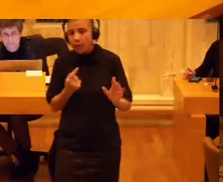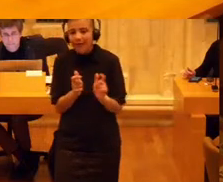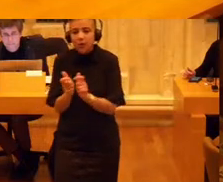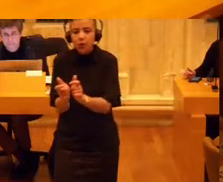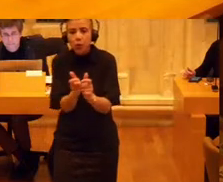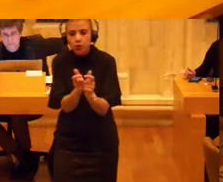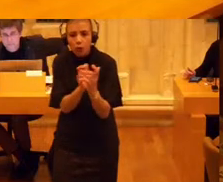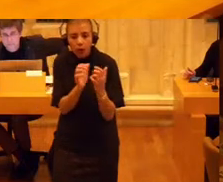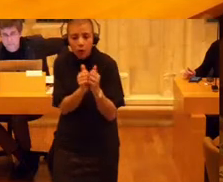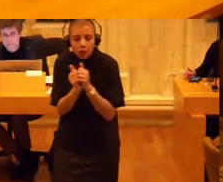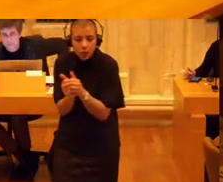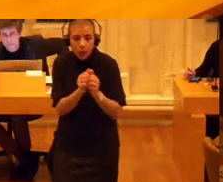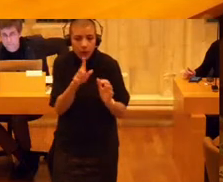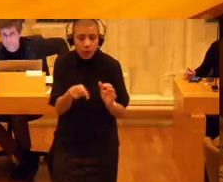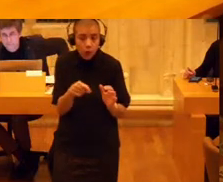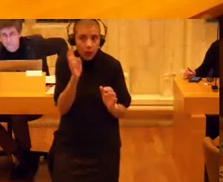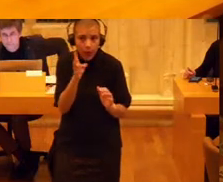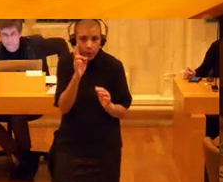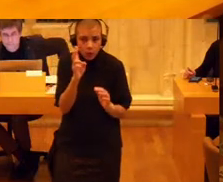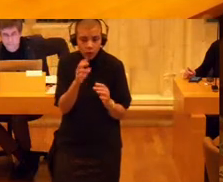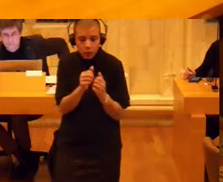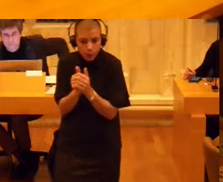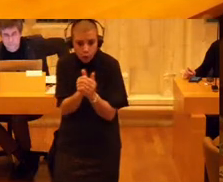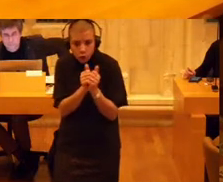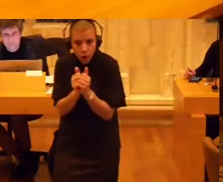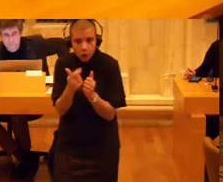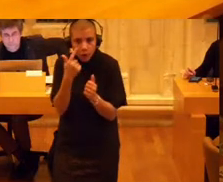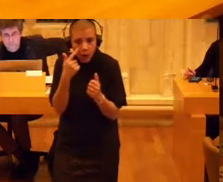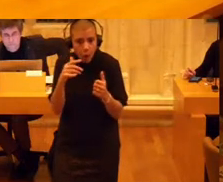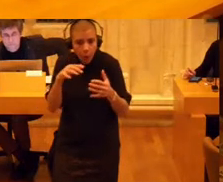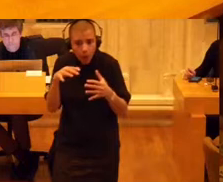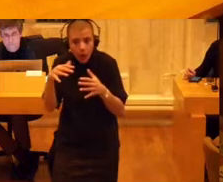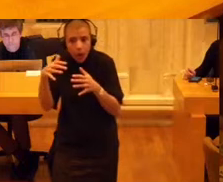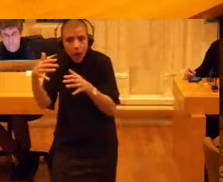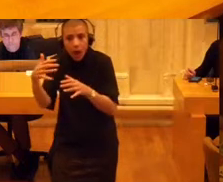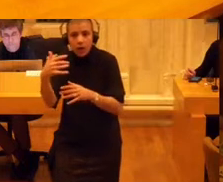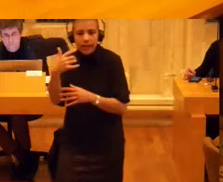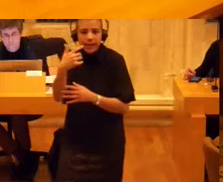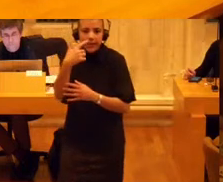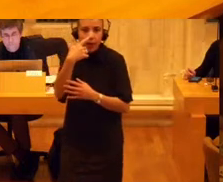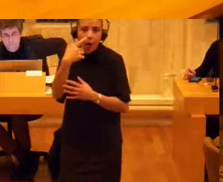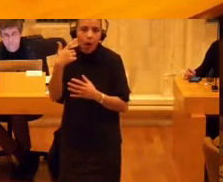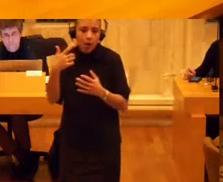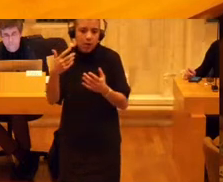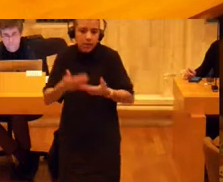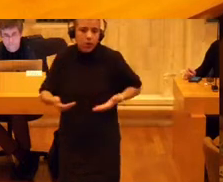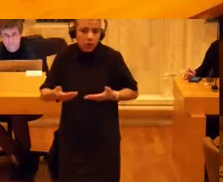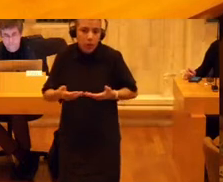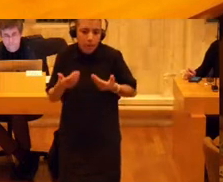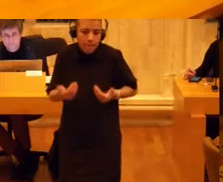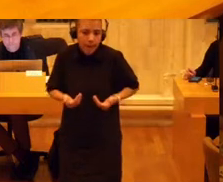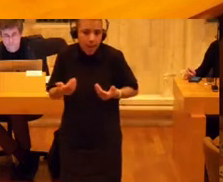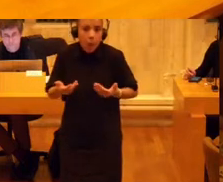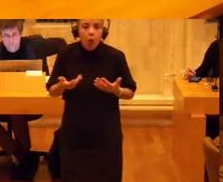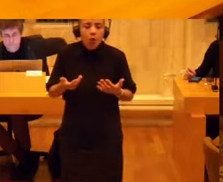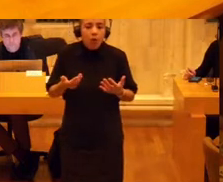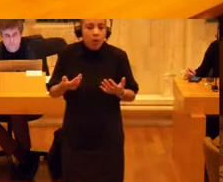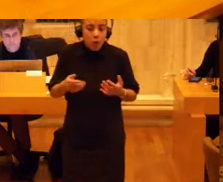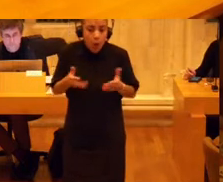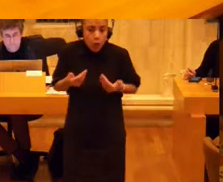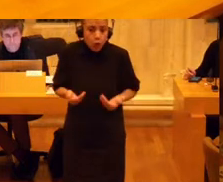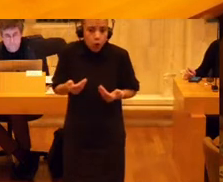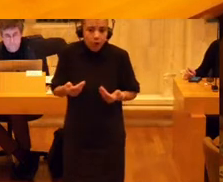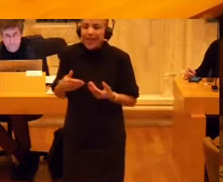élargi avec toutes les structures de la ville. Et si, évidemment, la tension reste celle qu'on connaît aujourd'hui, même si elle est moins importante qu'au mois de